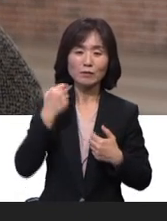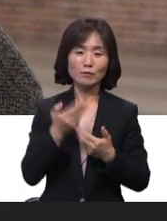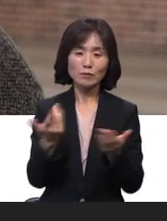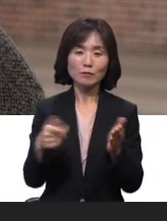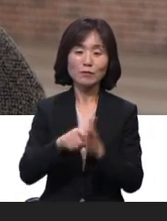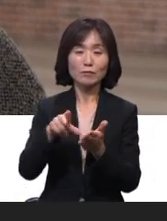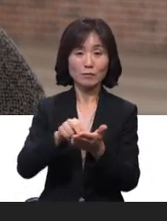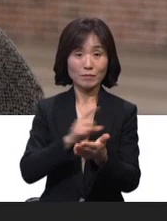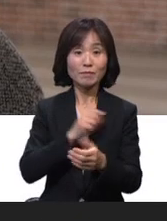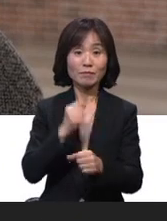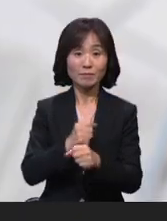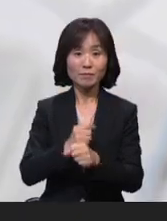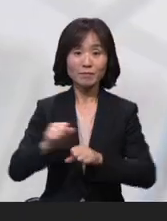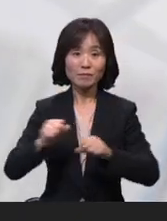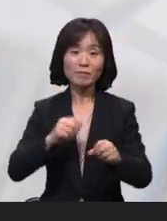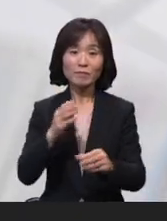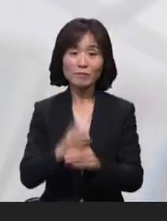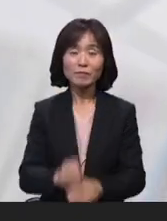주제를 만들어서